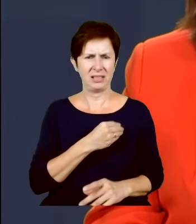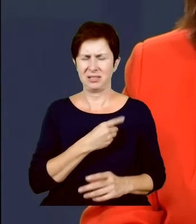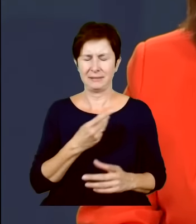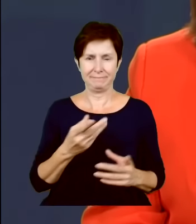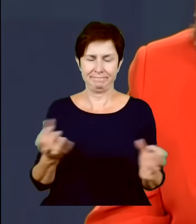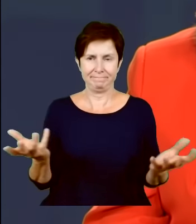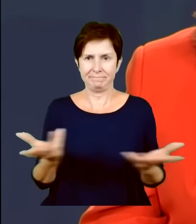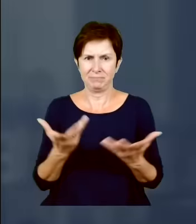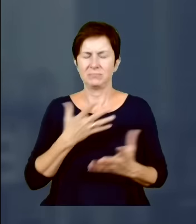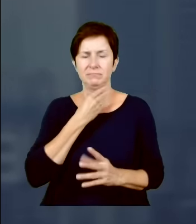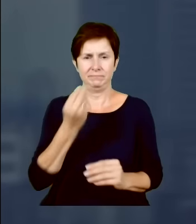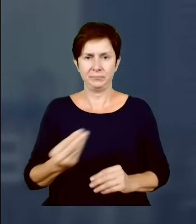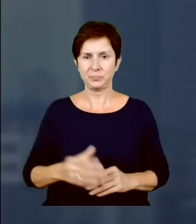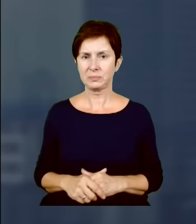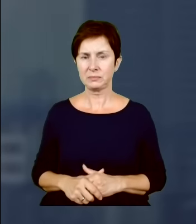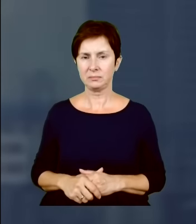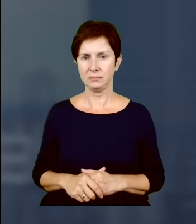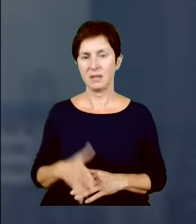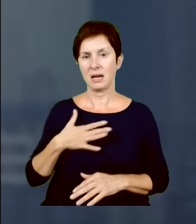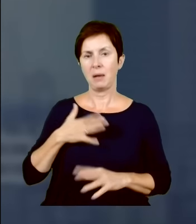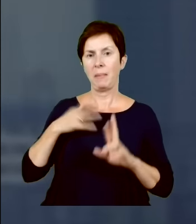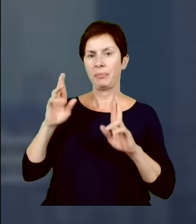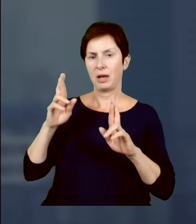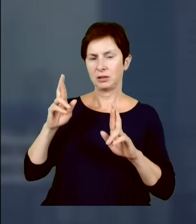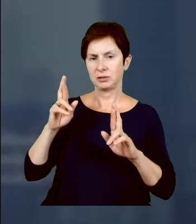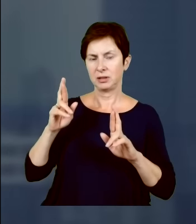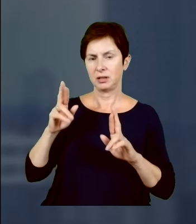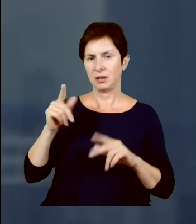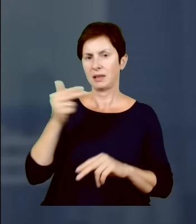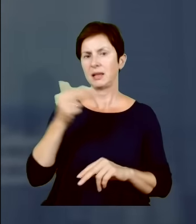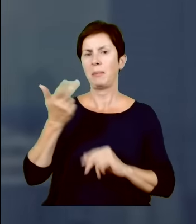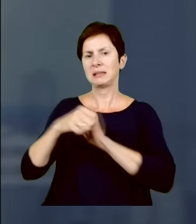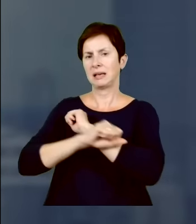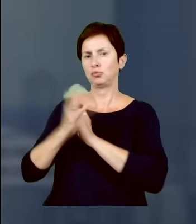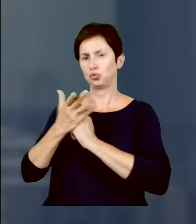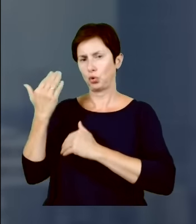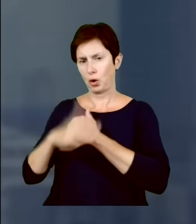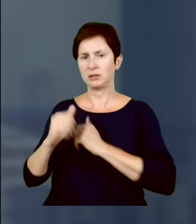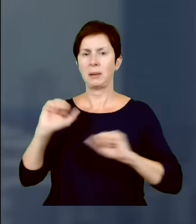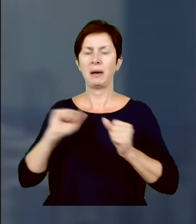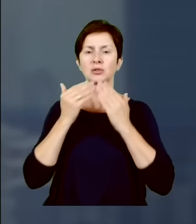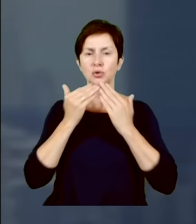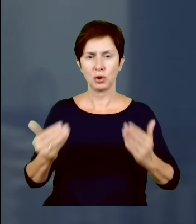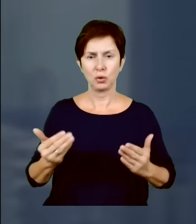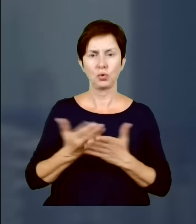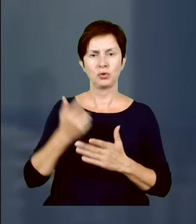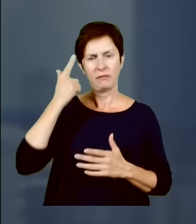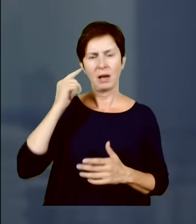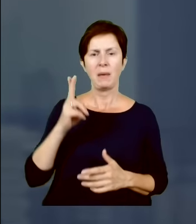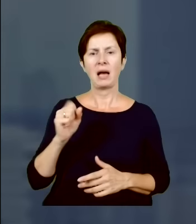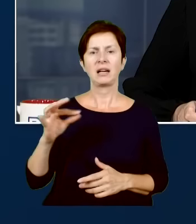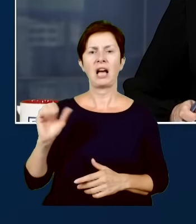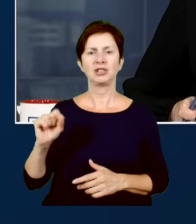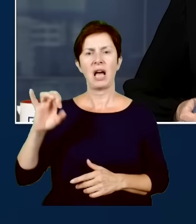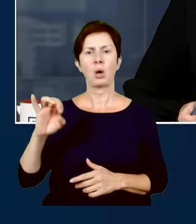obrzydliwa Mam nadzieję że rzeczywiście ta lista tematów zastępczych się skończy bardzo Państwu dziękuję bo wiem że Kasia gujska już czeka ze swoimi gośćmi